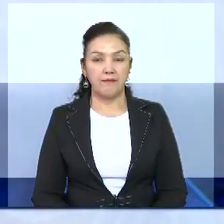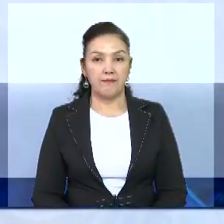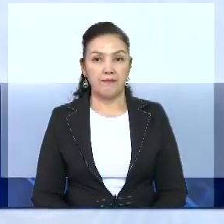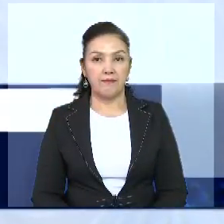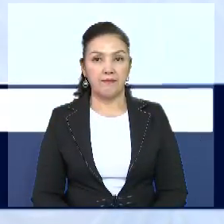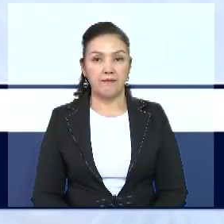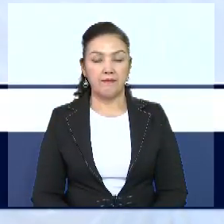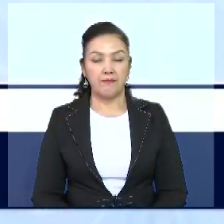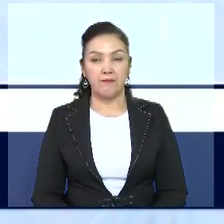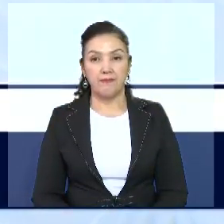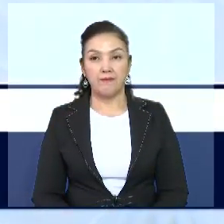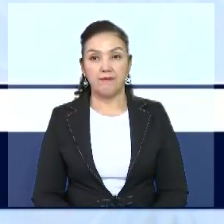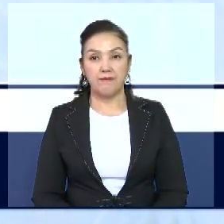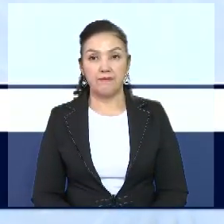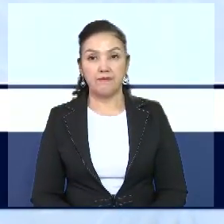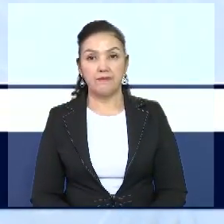Президент.